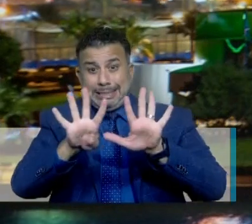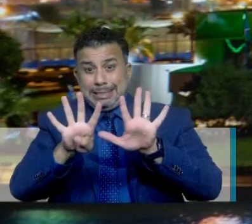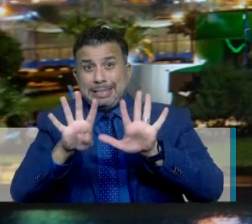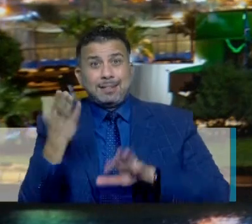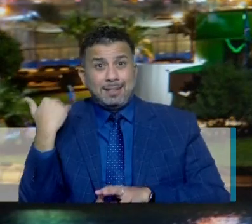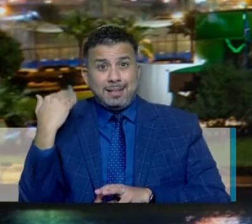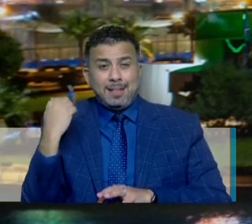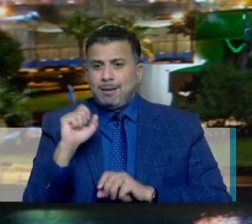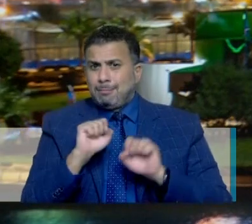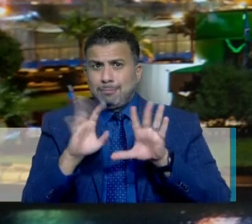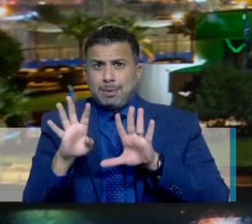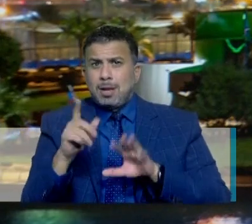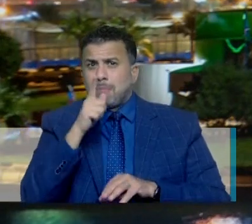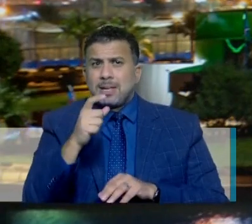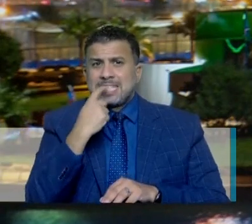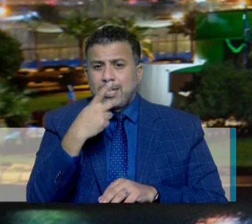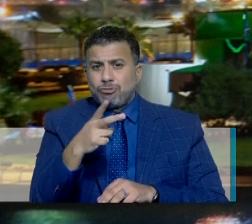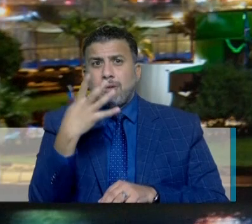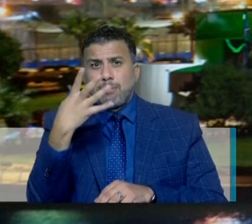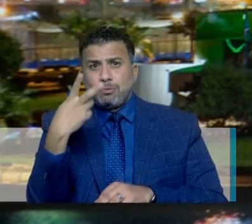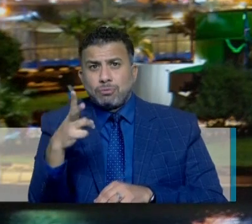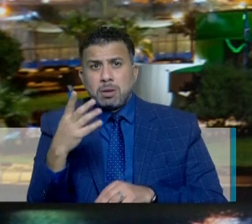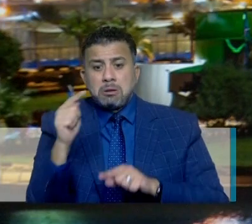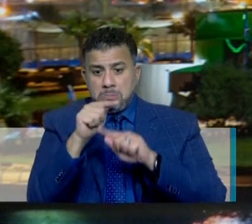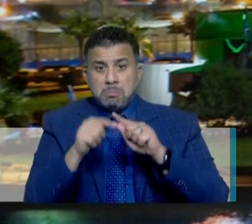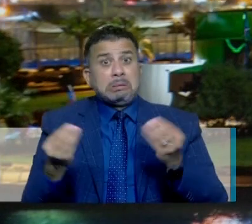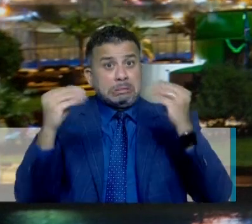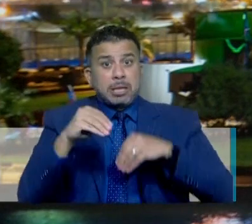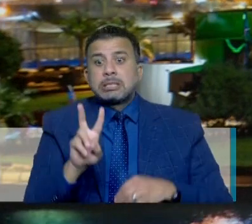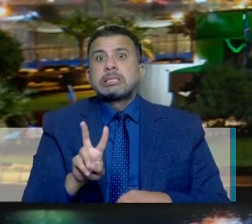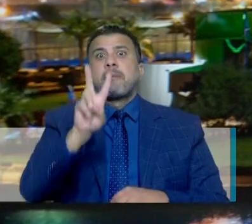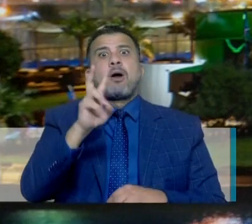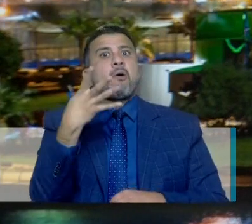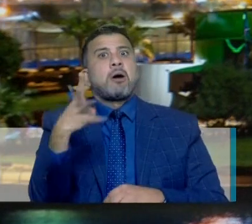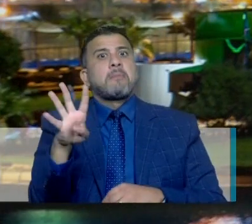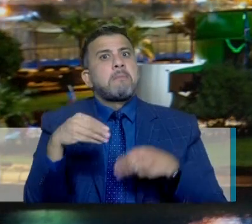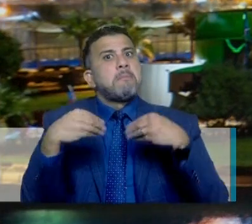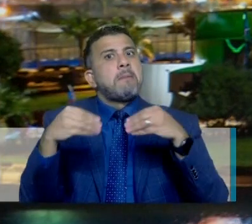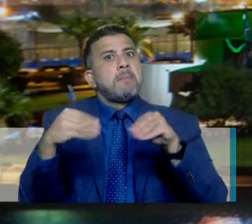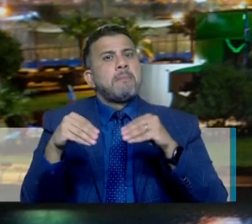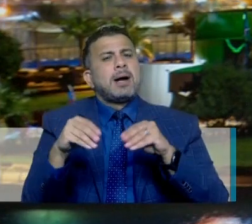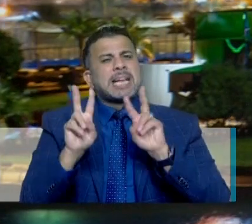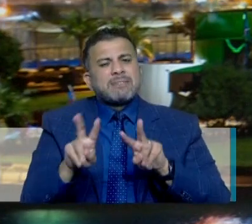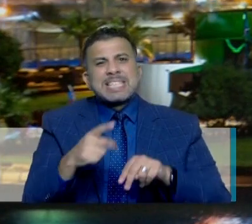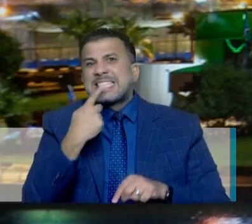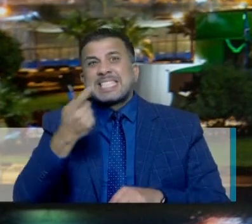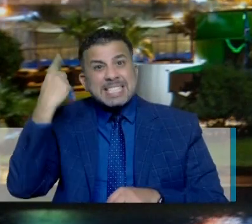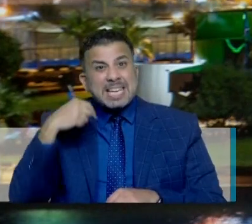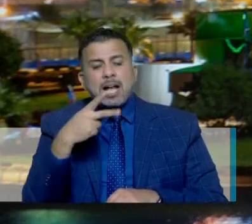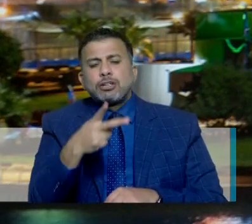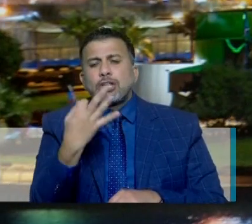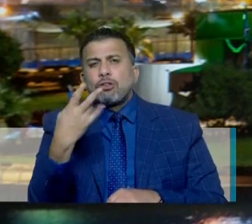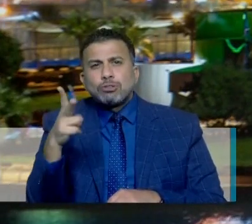الجاري 2024 بنسبه 47% مقارنه بنفس الفتره من عام